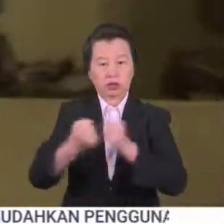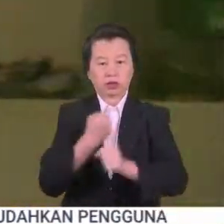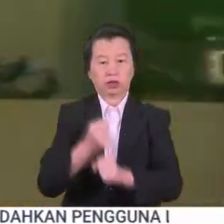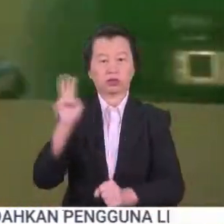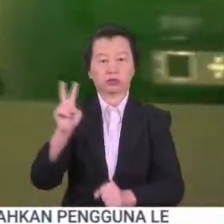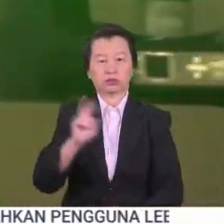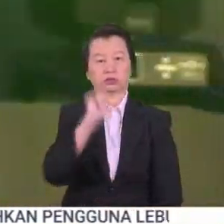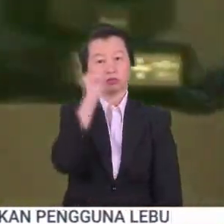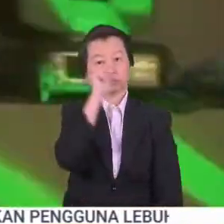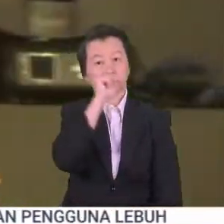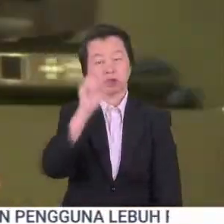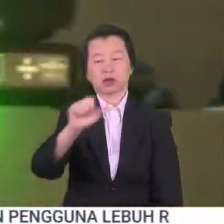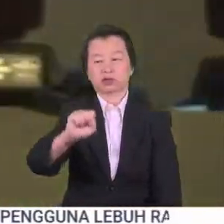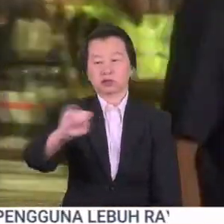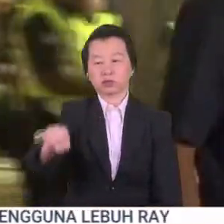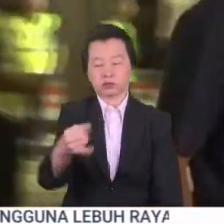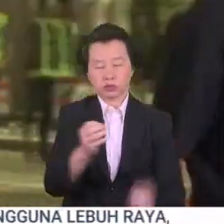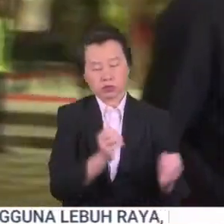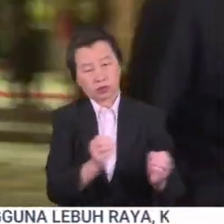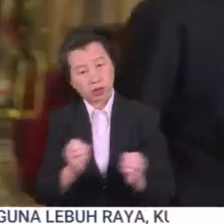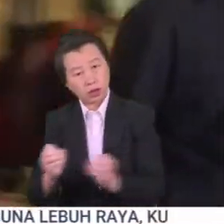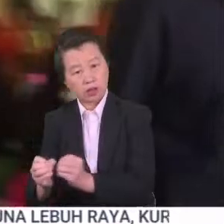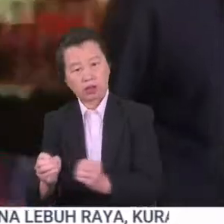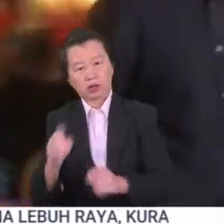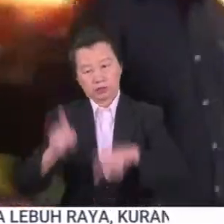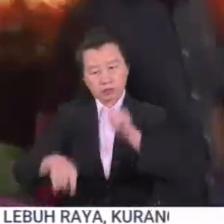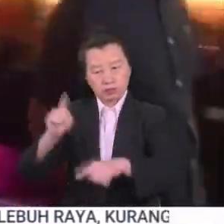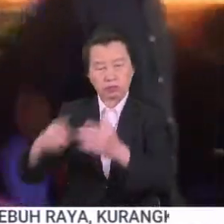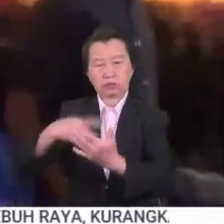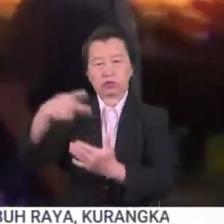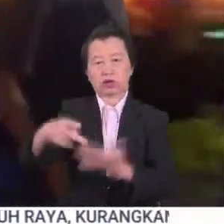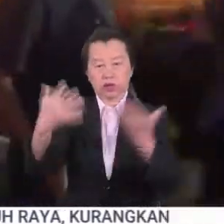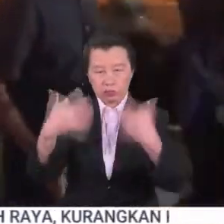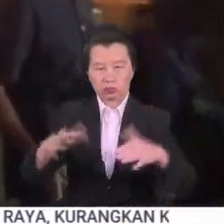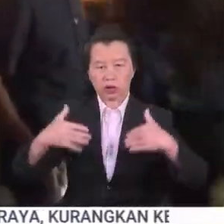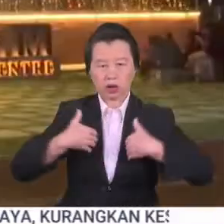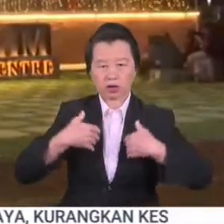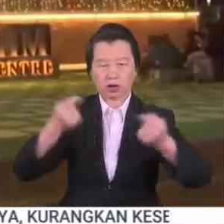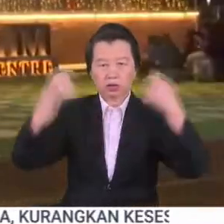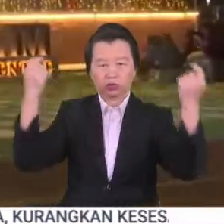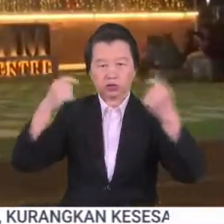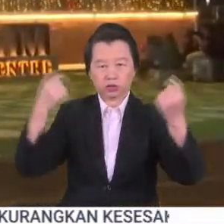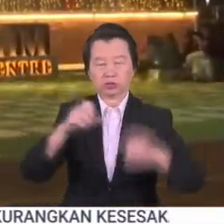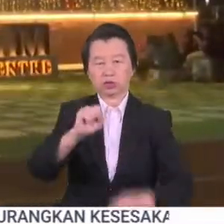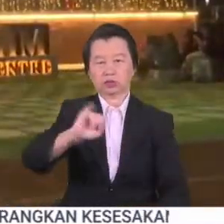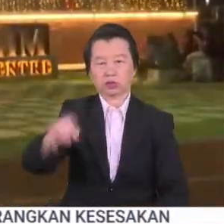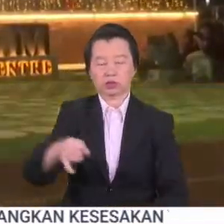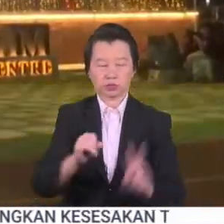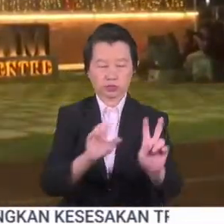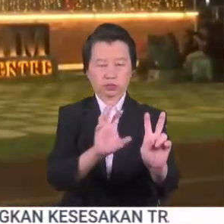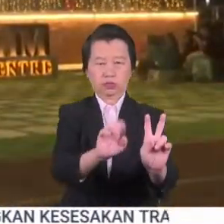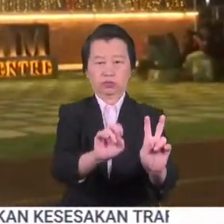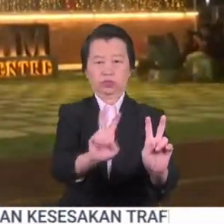kedua konsert karnival Sibu Jaya dianjurkan serta pelbagai acara telah diadakan Sempena pesta sibujaya